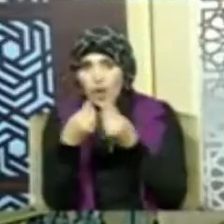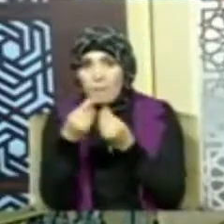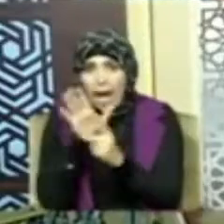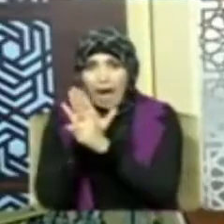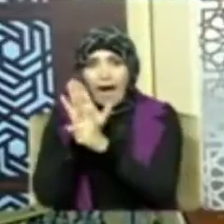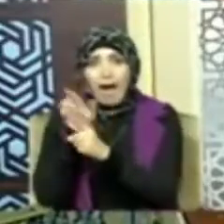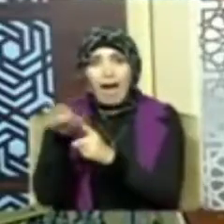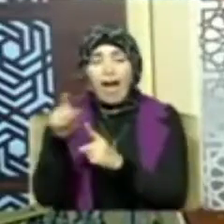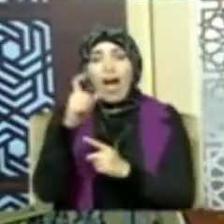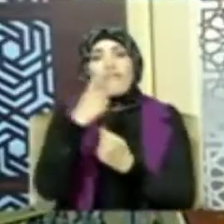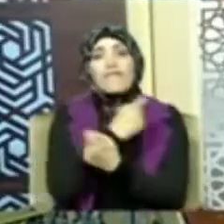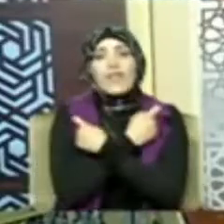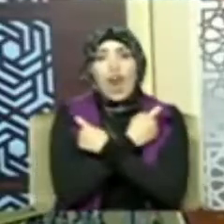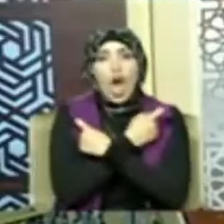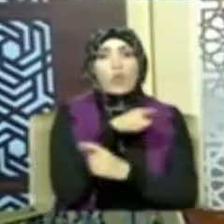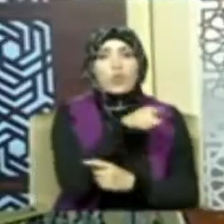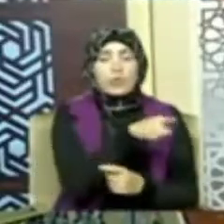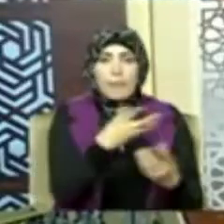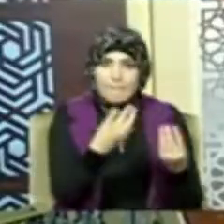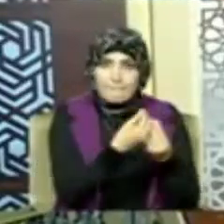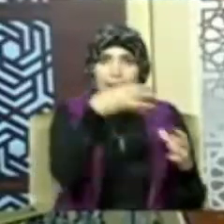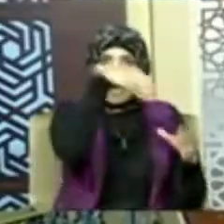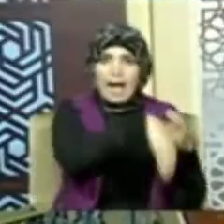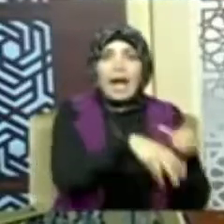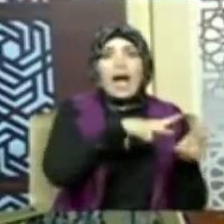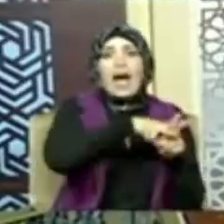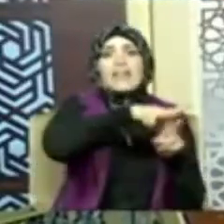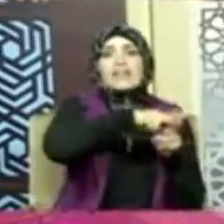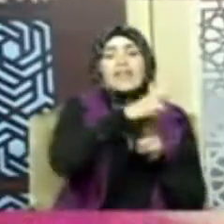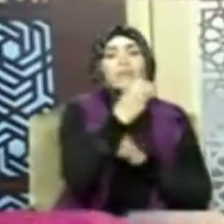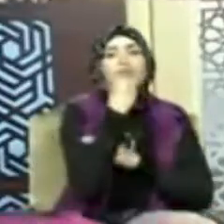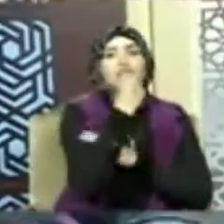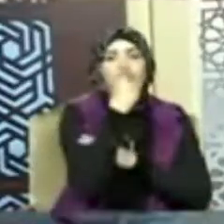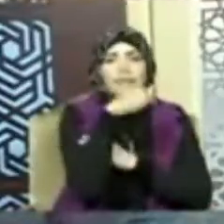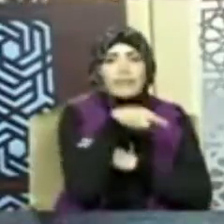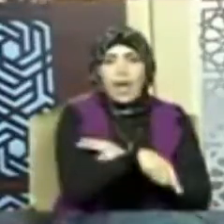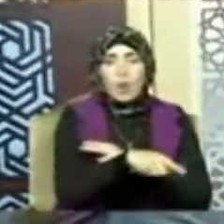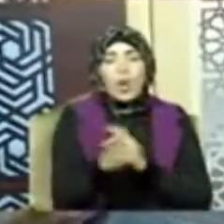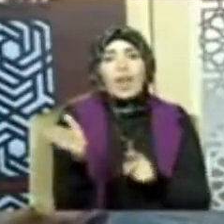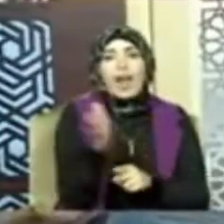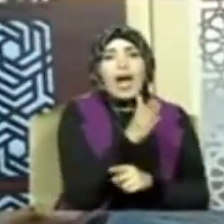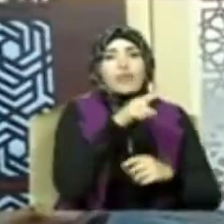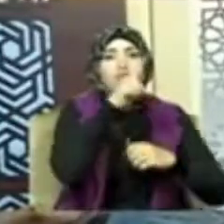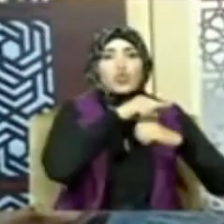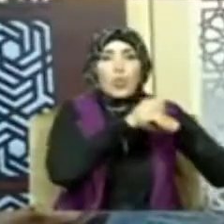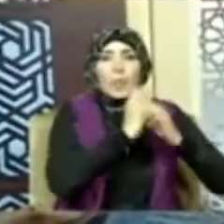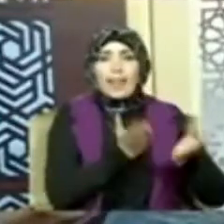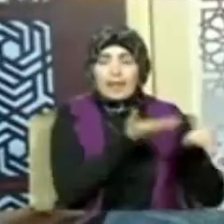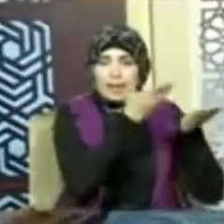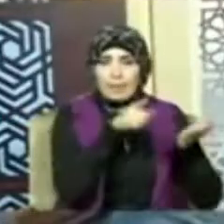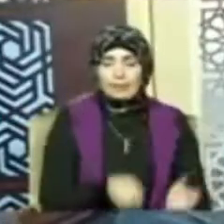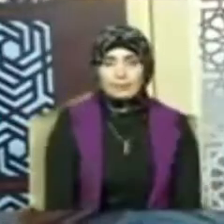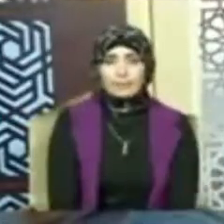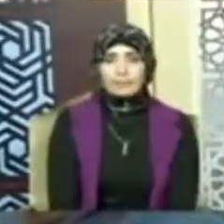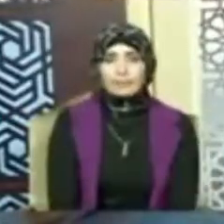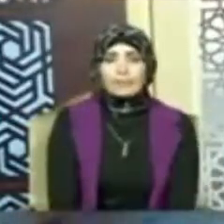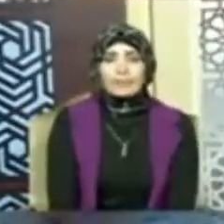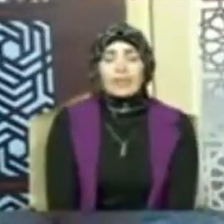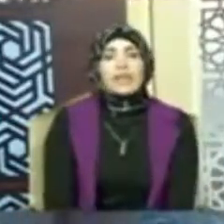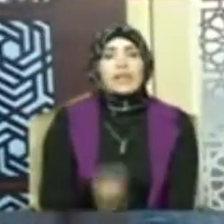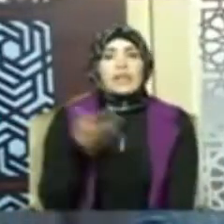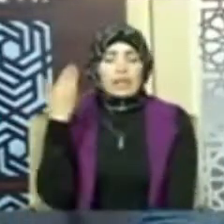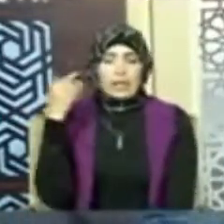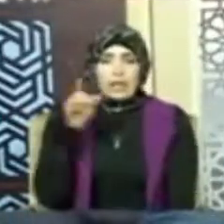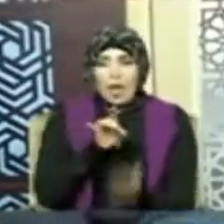إلا تنصروه فقد نصره الله. إذ أخرجه الذين كفروا،